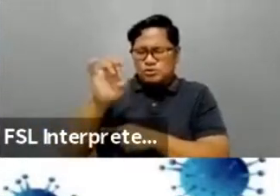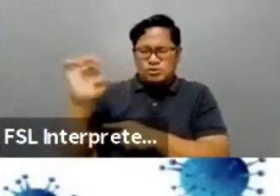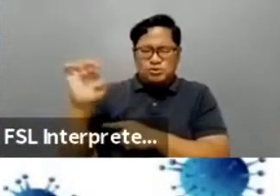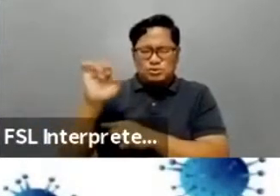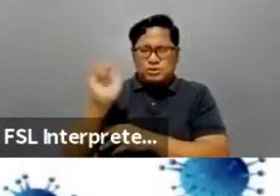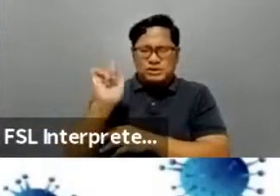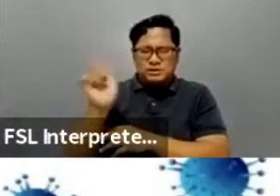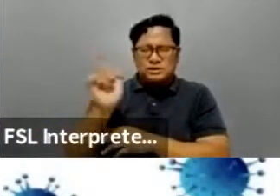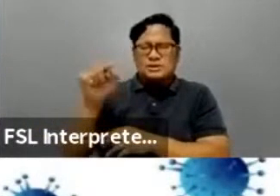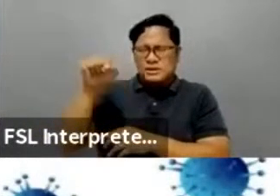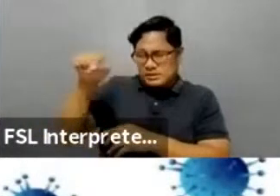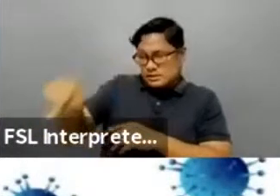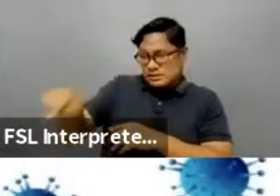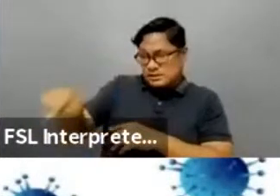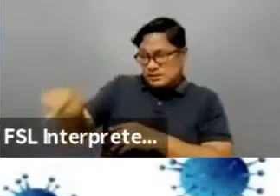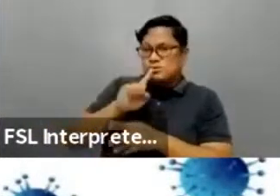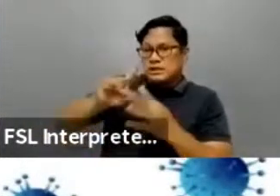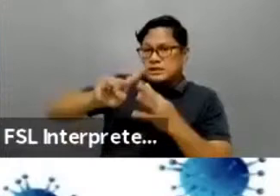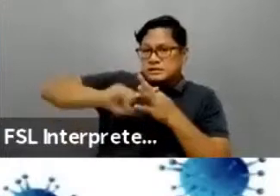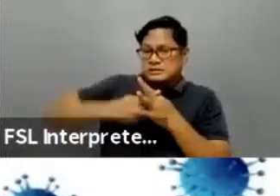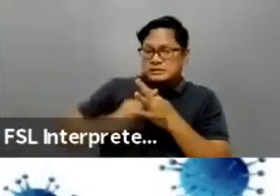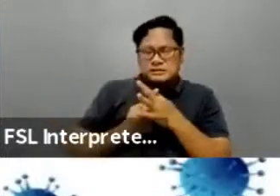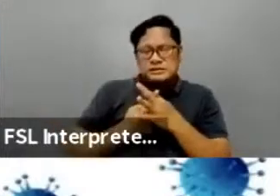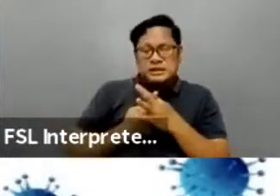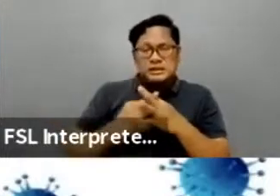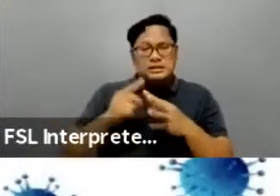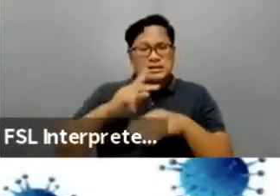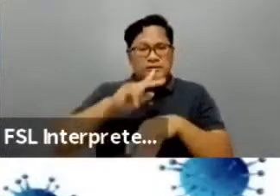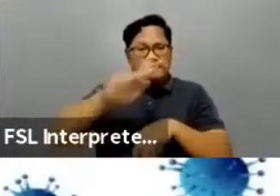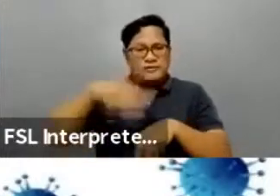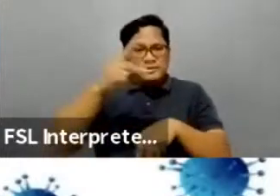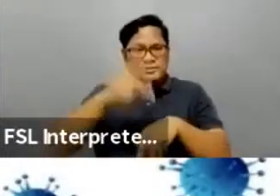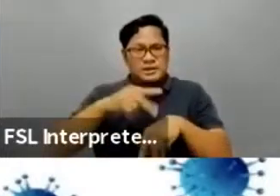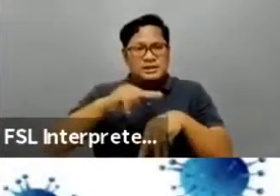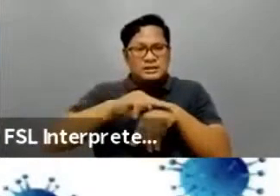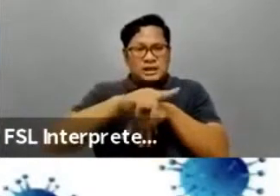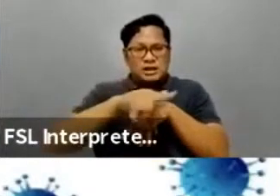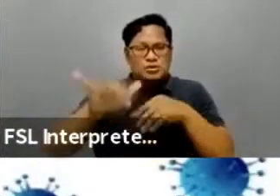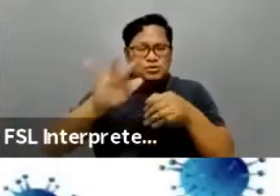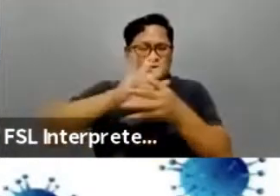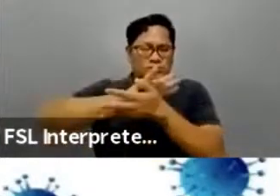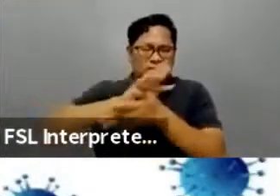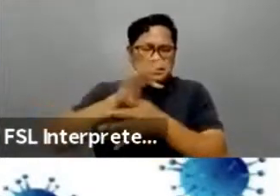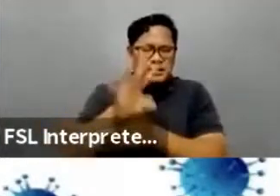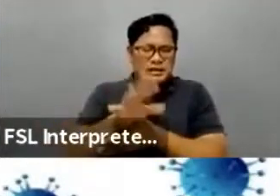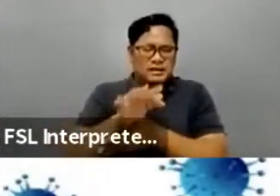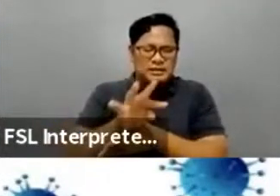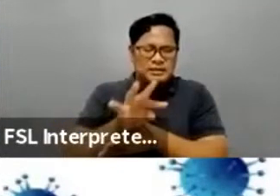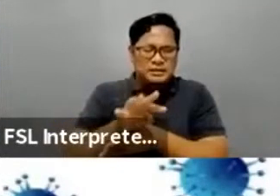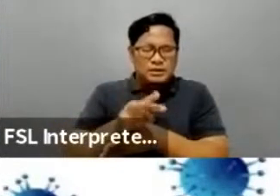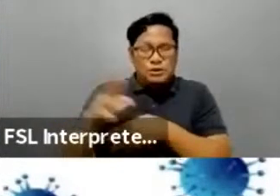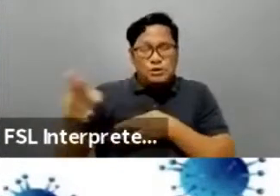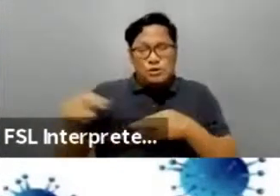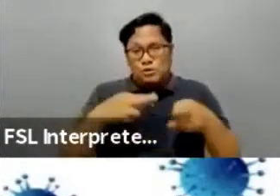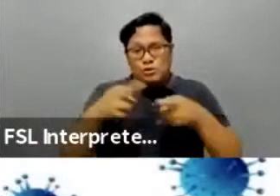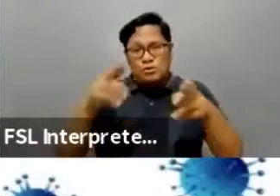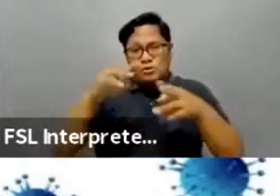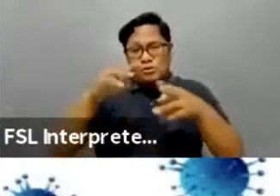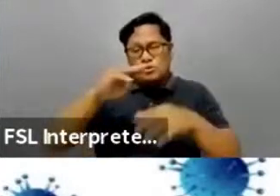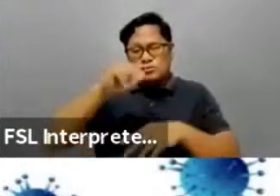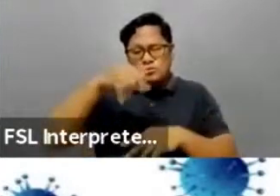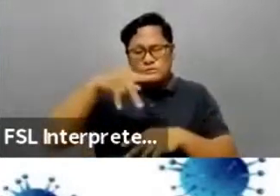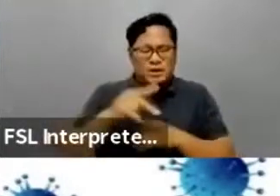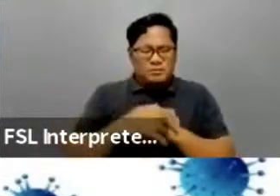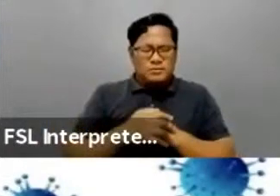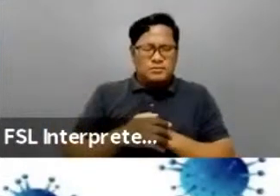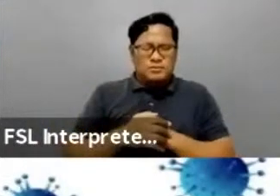nila inumpisahan ang tinatawag na Philippine National COVID-19 Vaccine Roadmap at nagsilbi